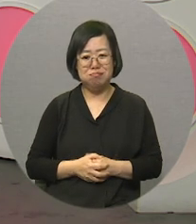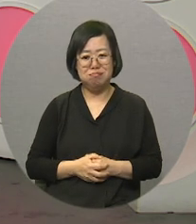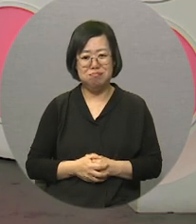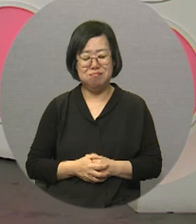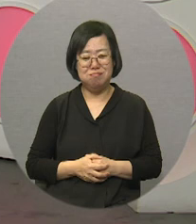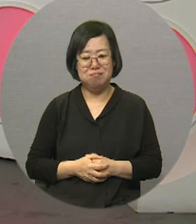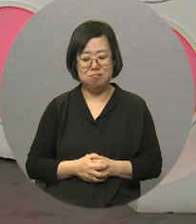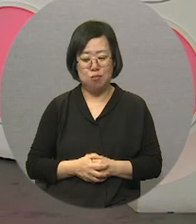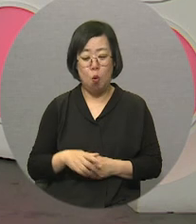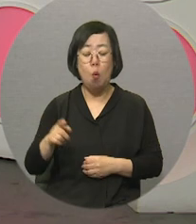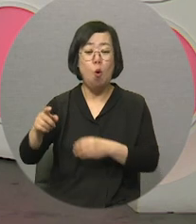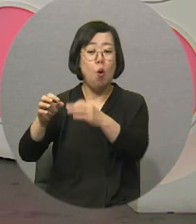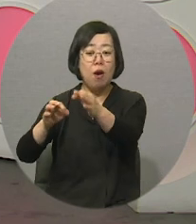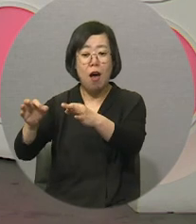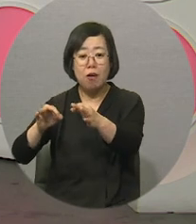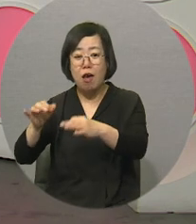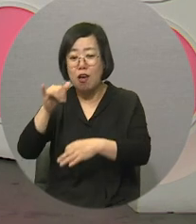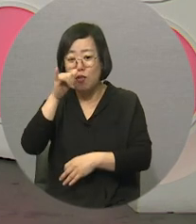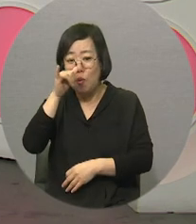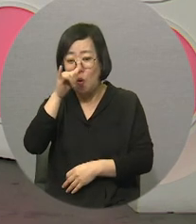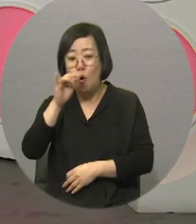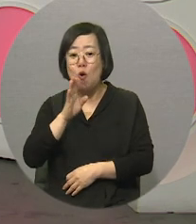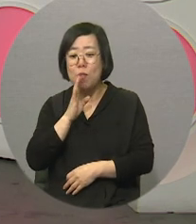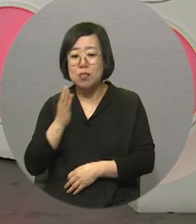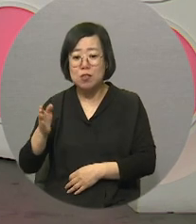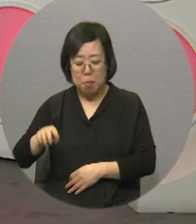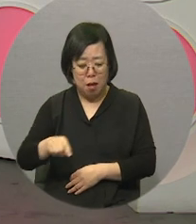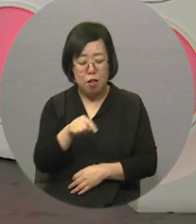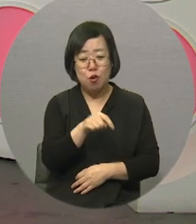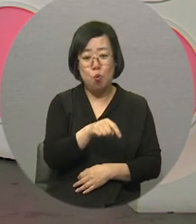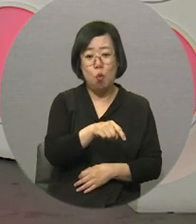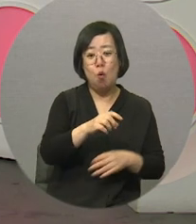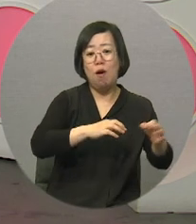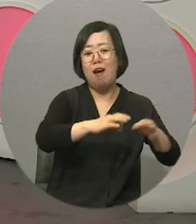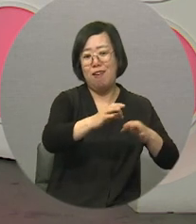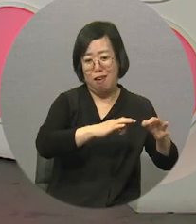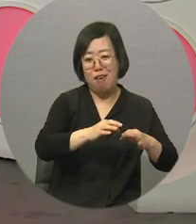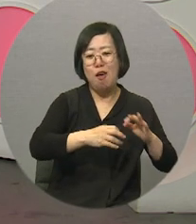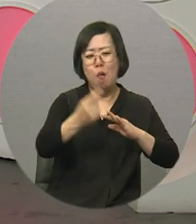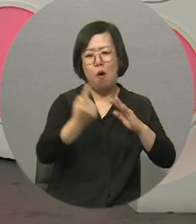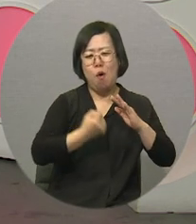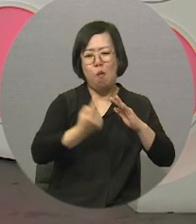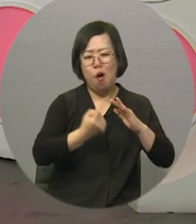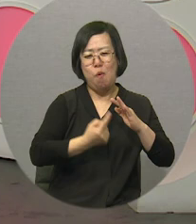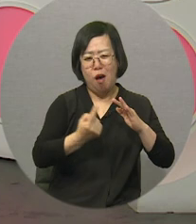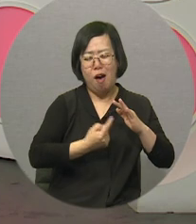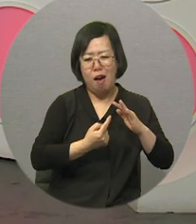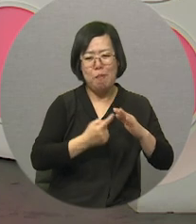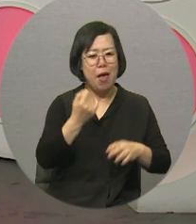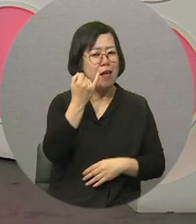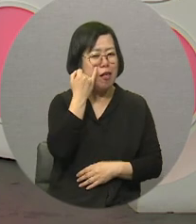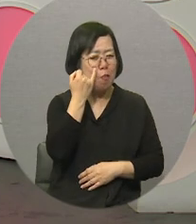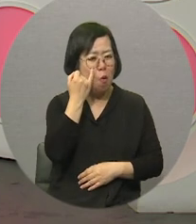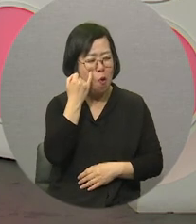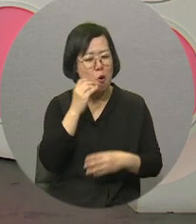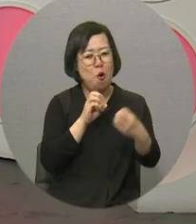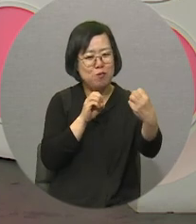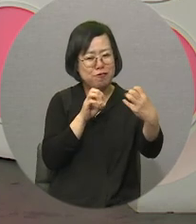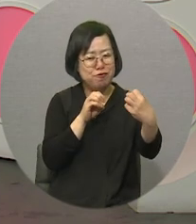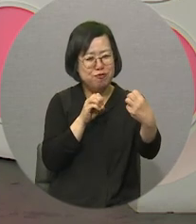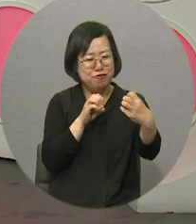다른 식당들은 제쳐두고 저는 줄기차게 이곳 이 식당만 찾았고 이모와 자연스레